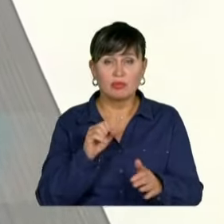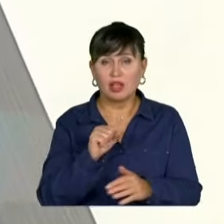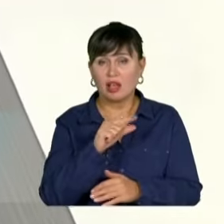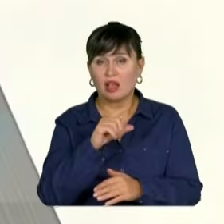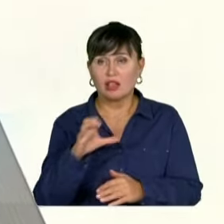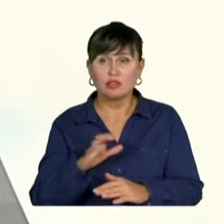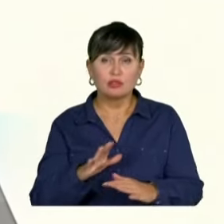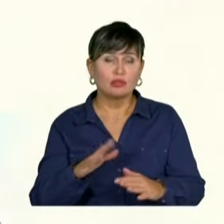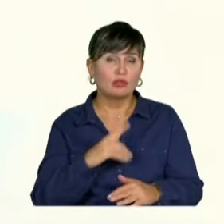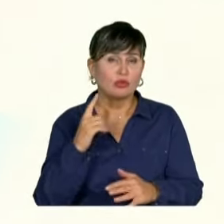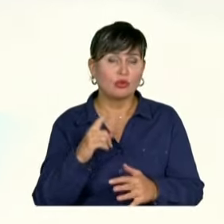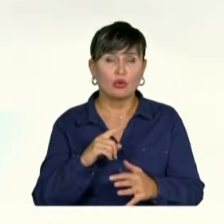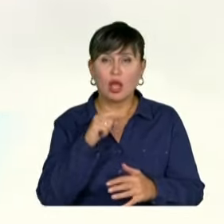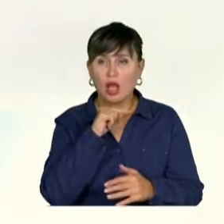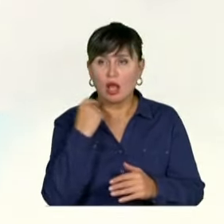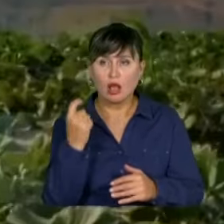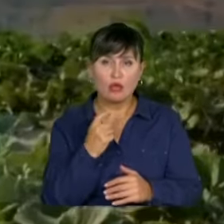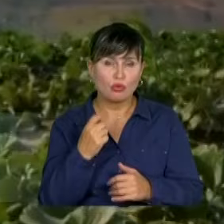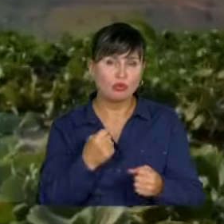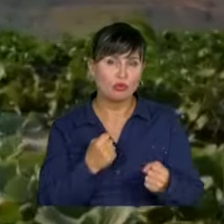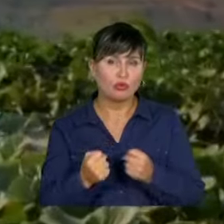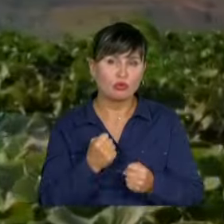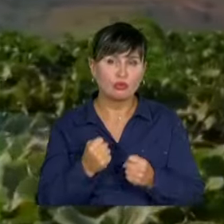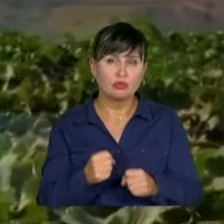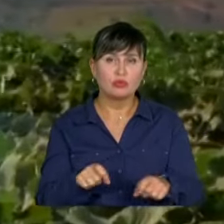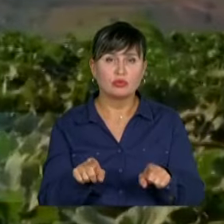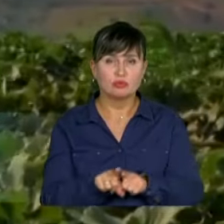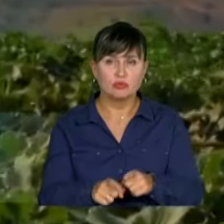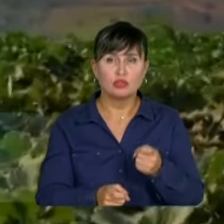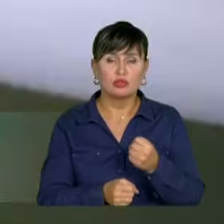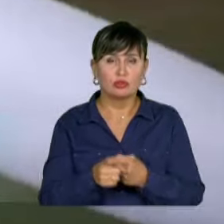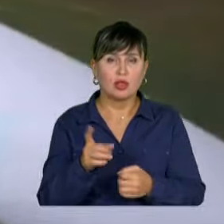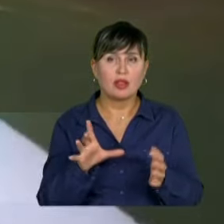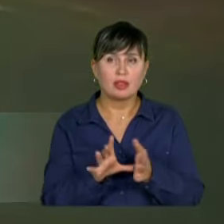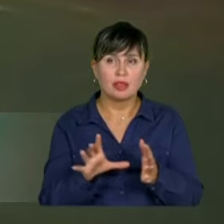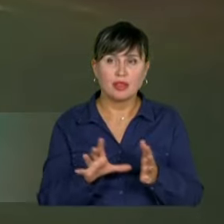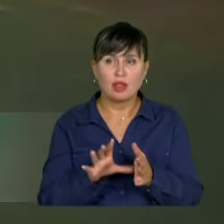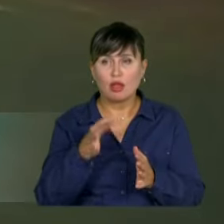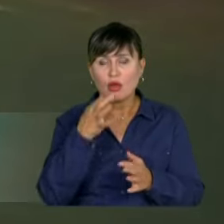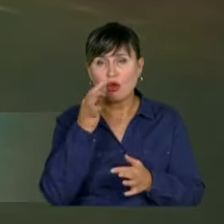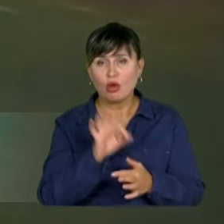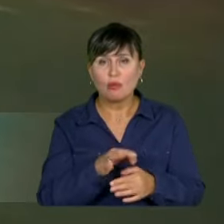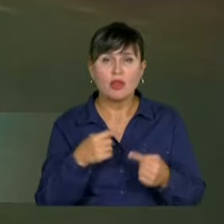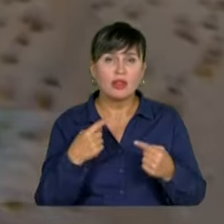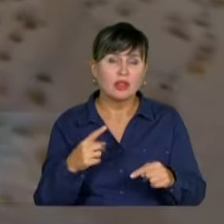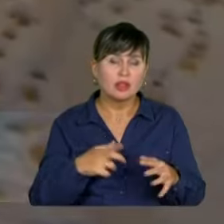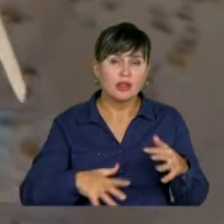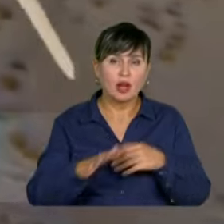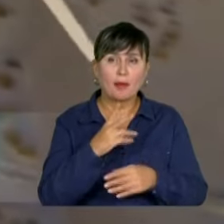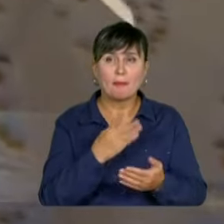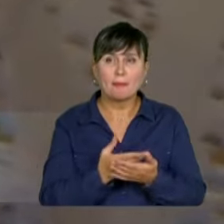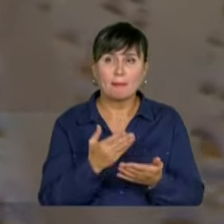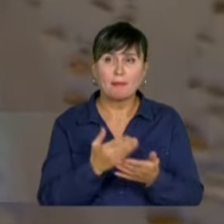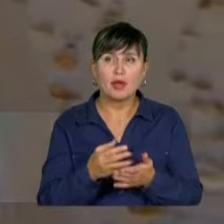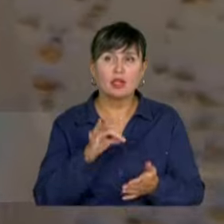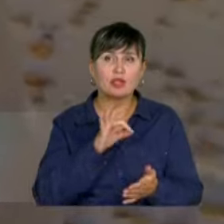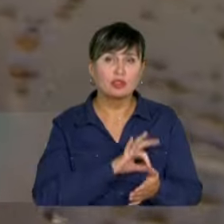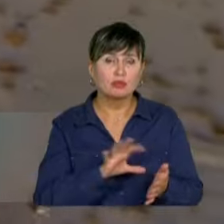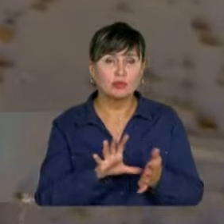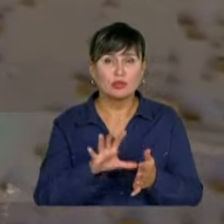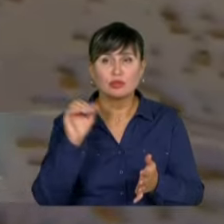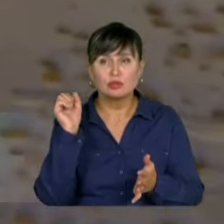в целом укрепил экономику. Чего не скажешь про возобновляемые источники энергии. Опыт некоторых стран показал, что использование энергии солнца и